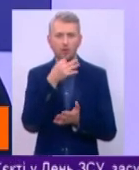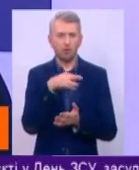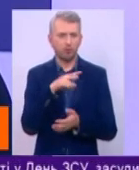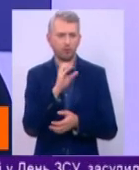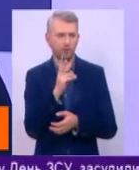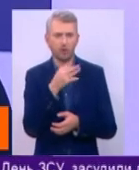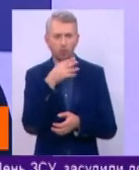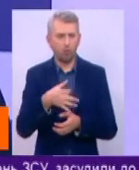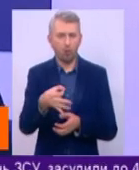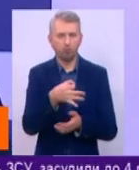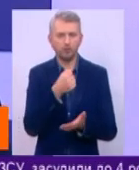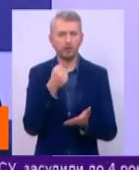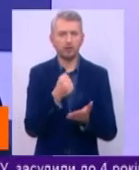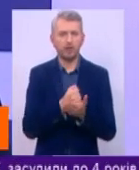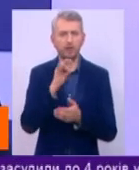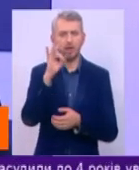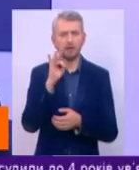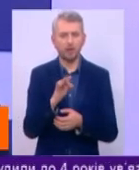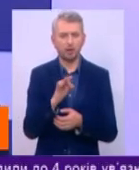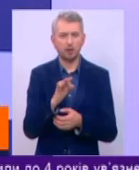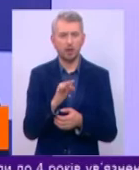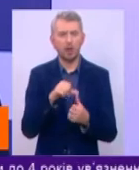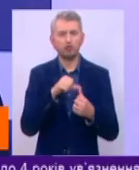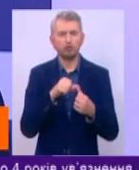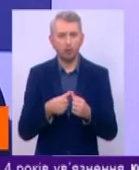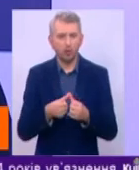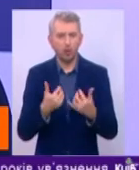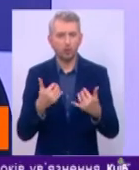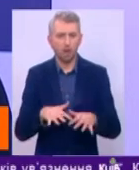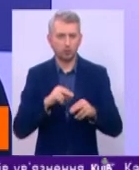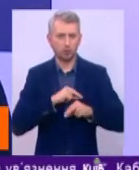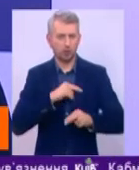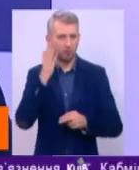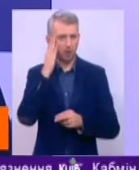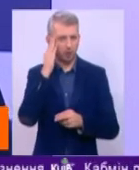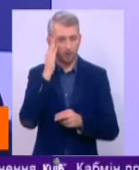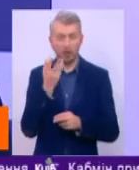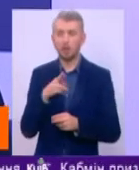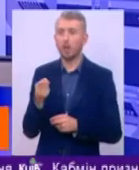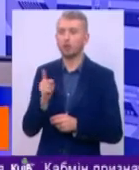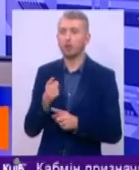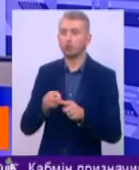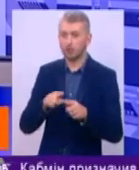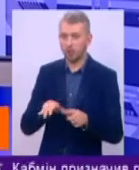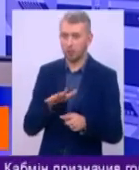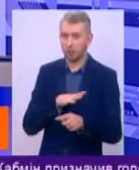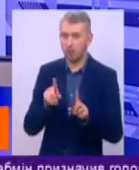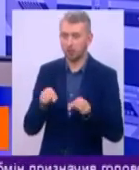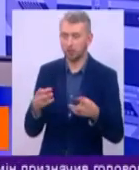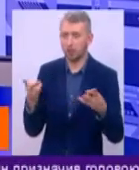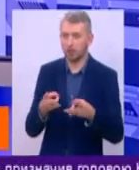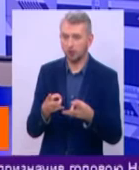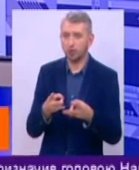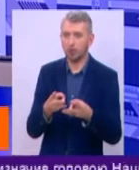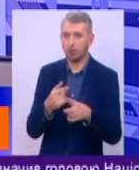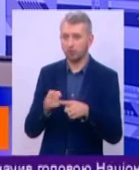областей, устанавливается процент стойкой утрати трудоспособности. То Але есть, для того, щоб це було, теж да. потрібно